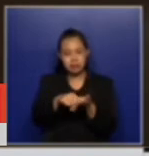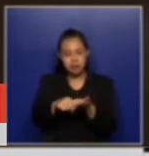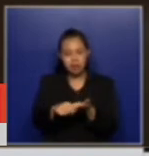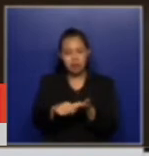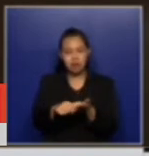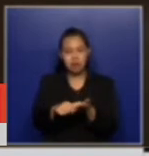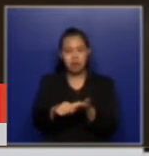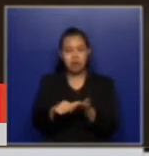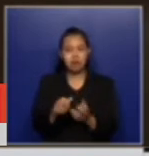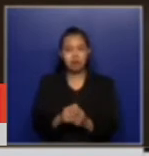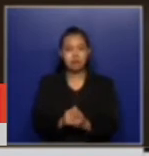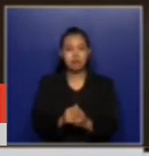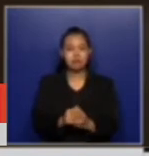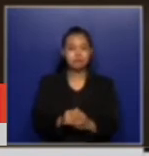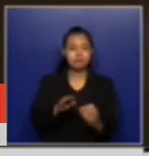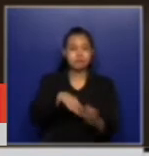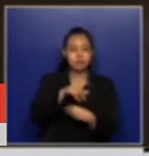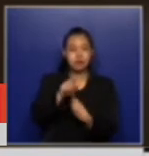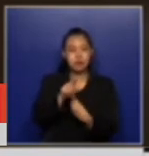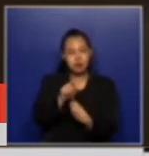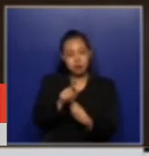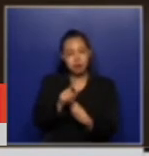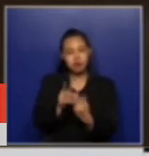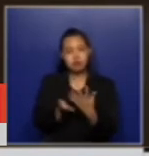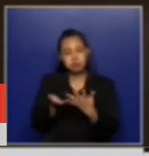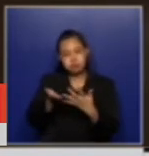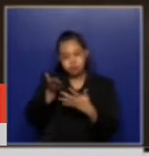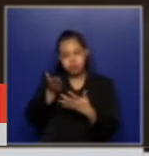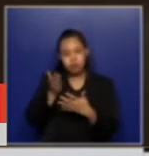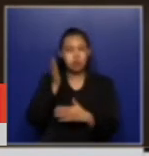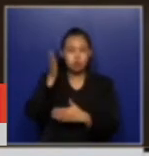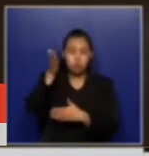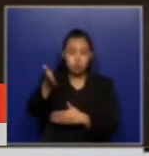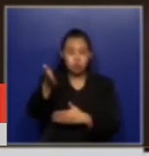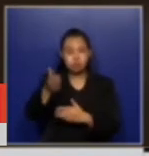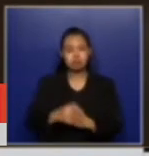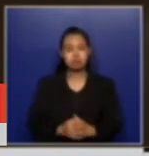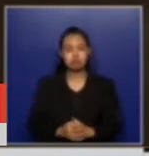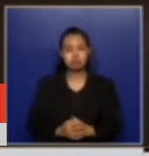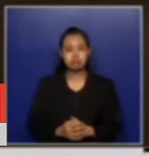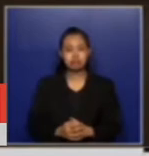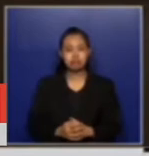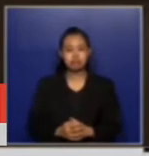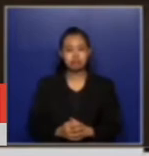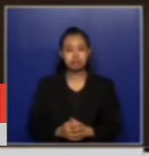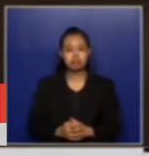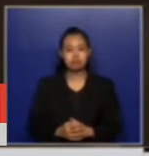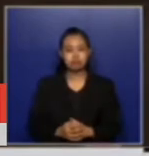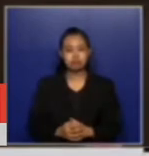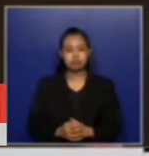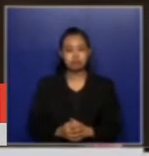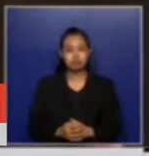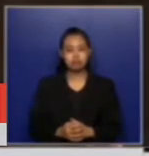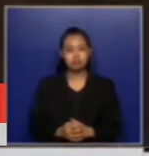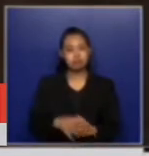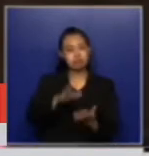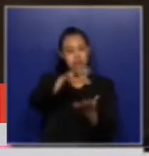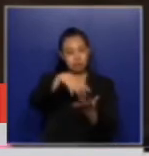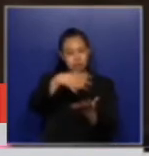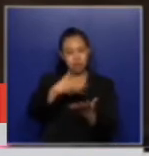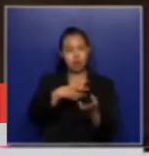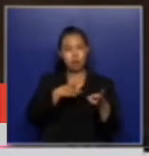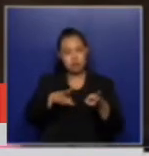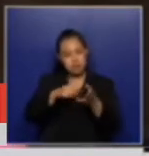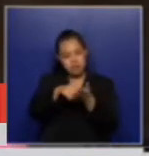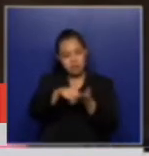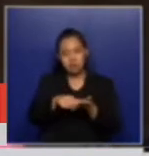จหรือสังคมในประเทศที่จะมีโอกาสต่อไปเนี่ยท่านไม่ได้เอ่ยในเรื่องเกี่ยวกับวิธีการแก้ไข